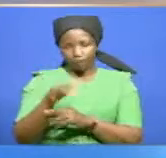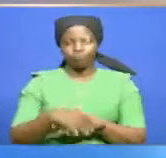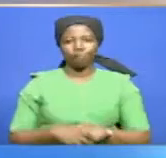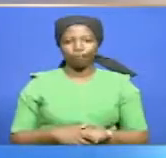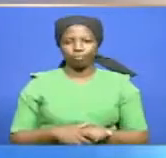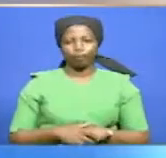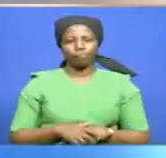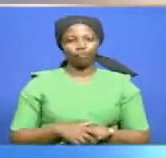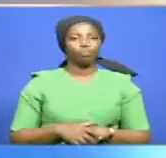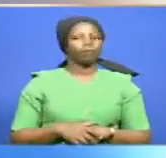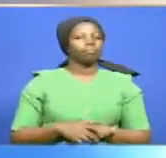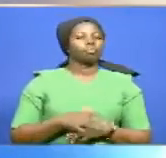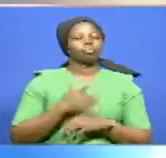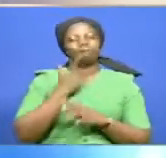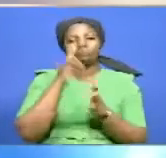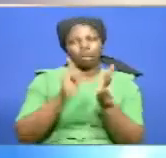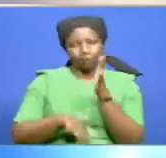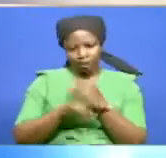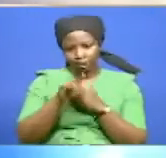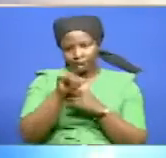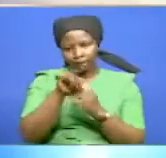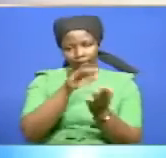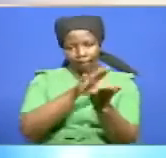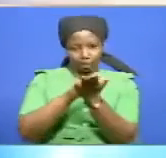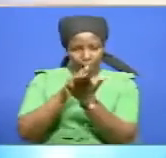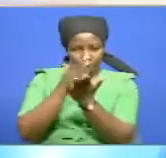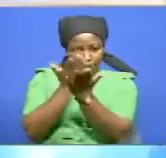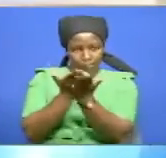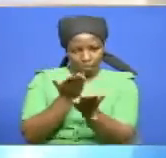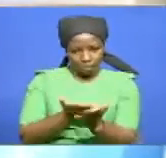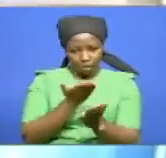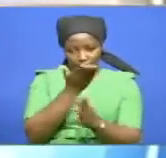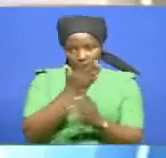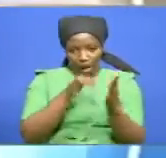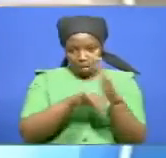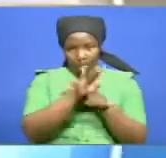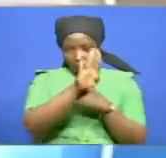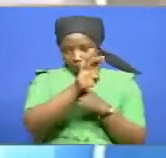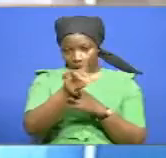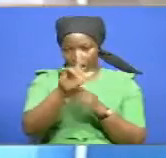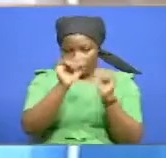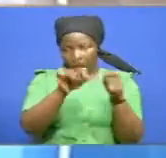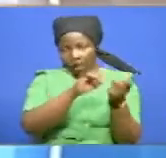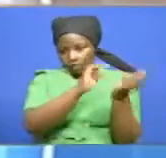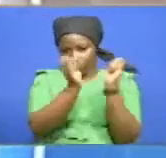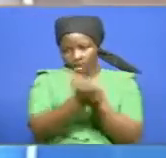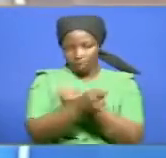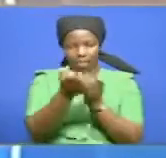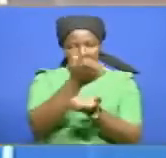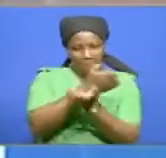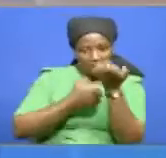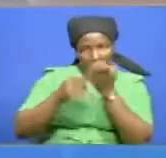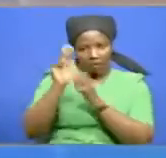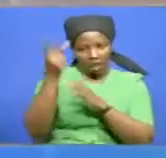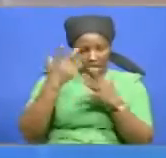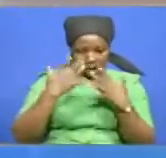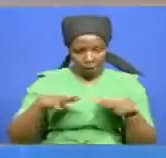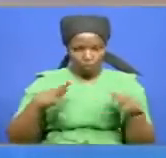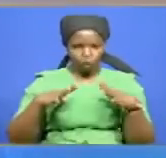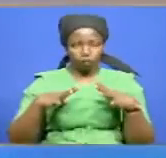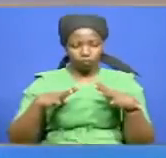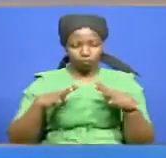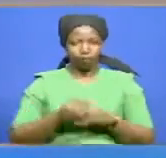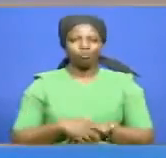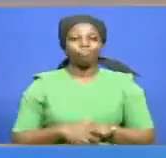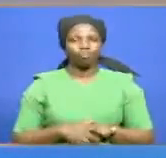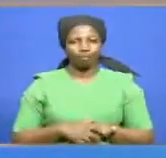2020, akisema mapendekezo kwenye mswada huo yatabadilisha hali ya uchumi kwa wakenya wa kawaida. Rais aliwakosoa